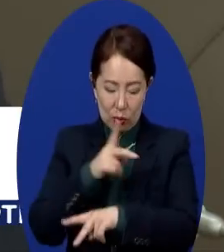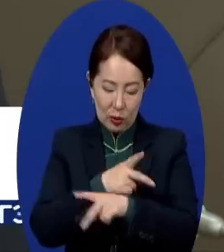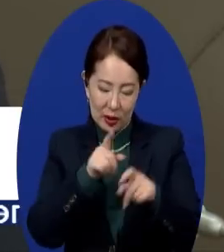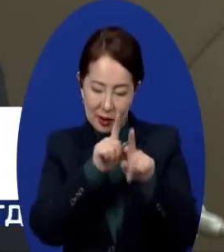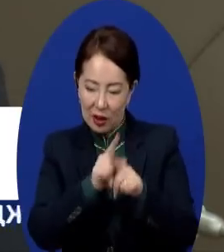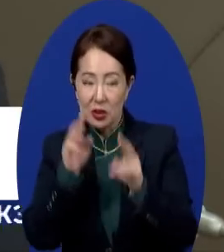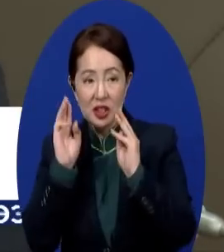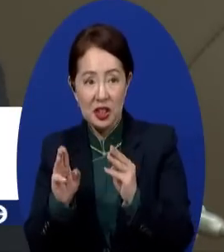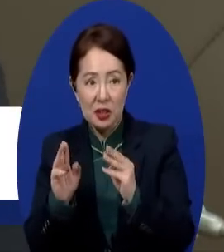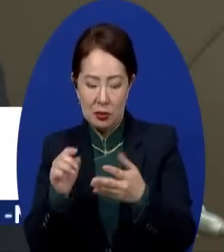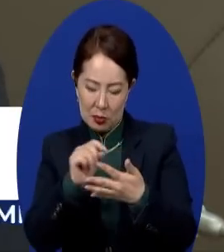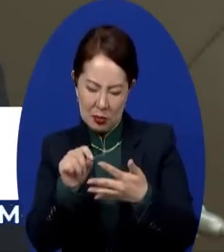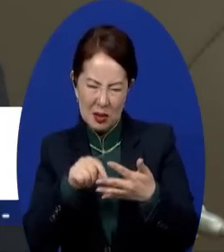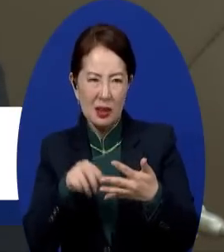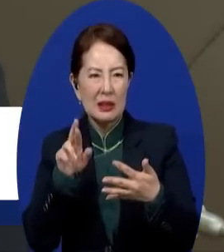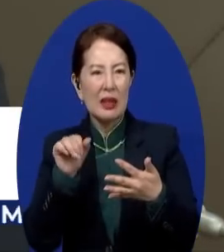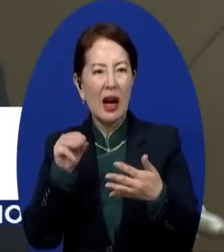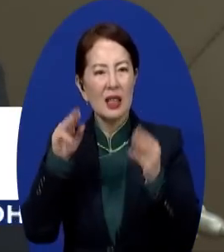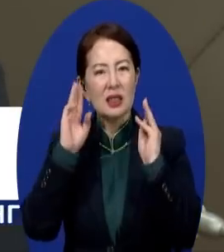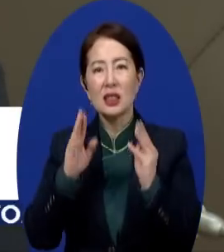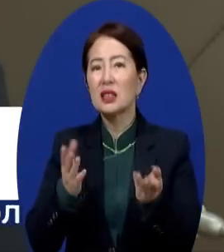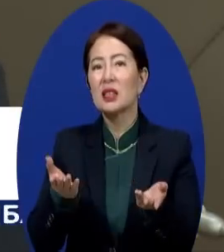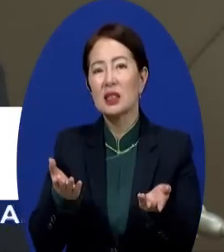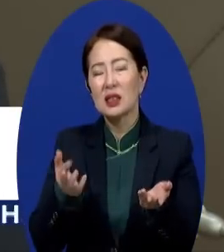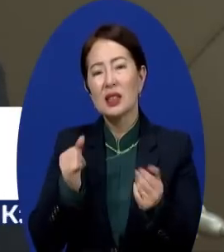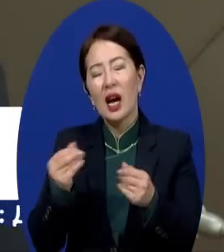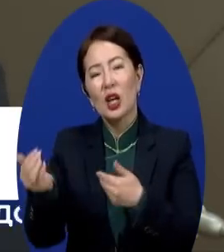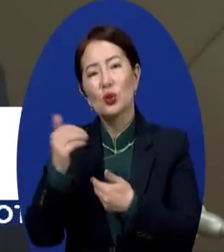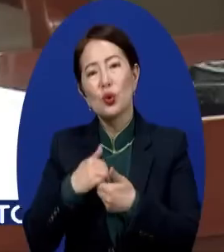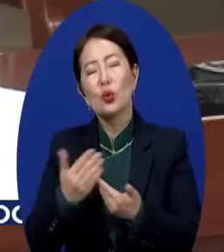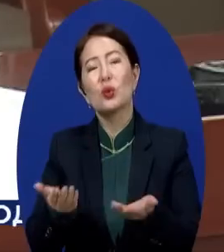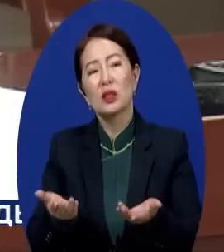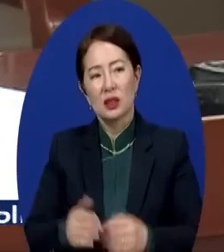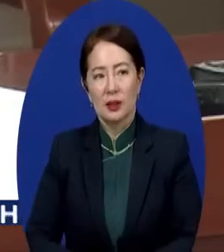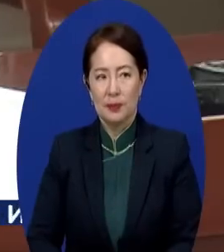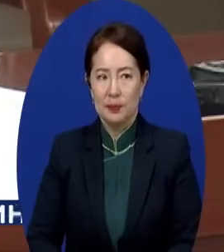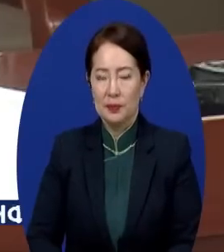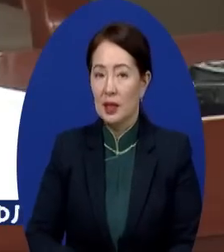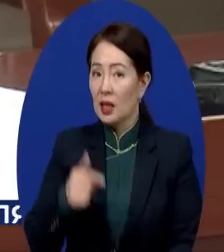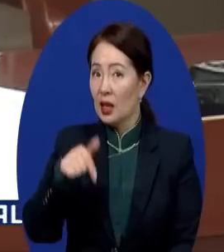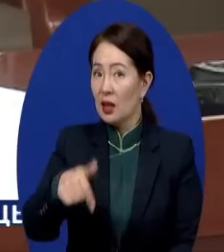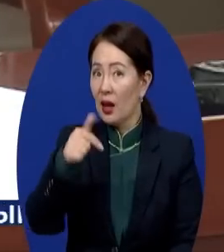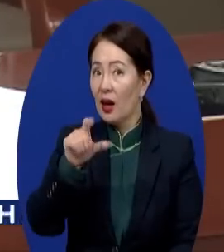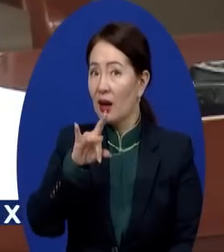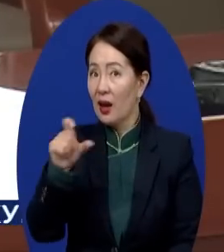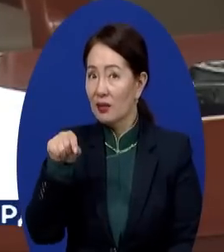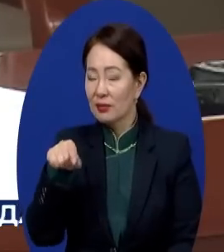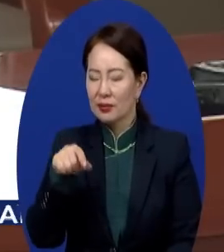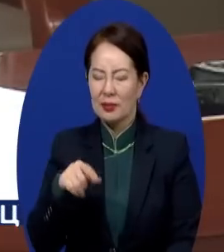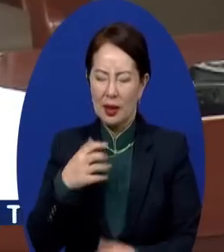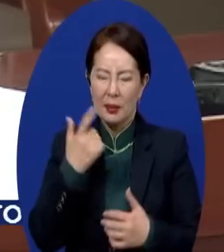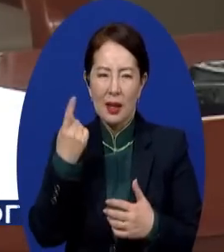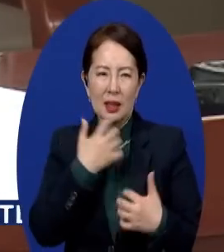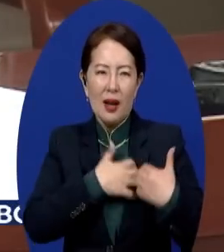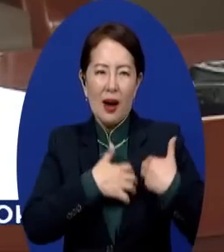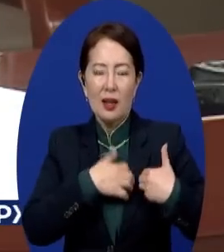гэж энийг одоо ч юм яаж шийдвэрлэх гэж байгаа юм бол яаж тусах гэж байгаа юм бол гэрээнд маш яралтай энэ топо